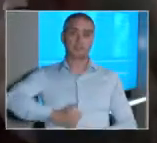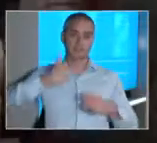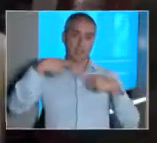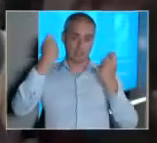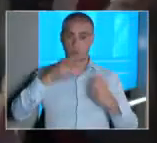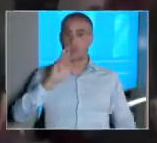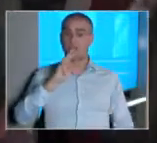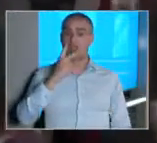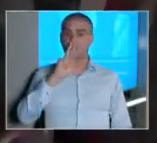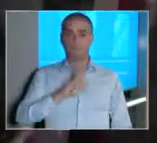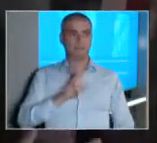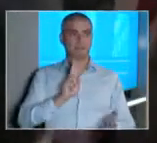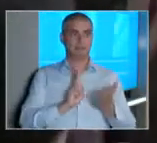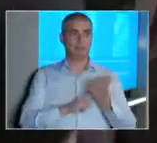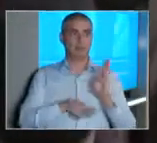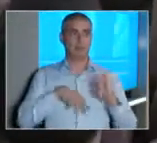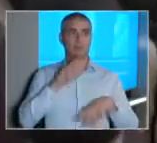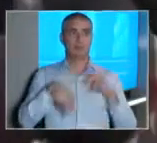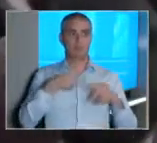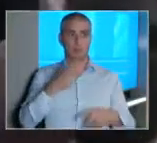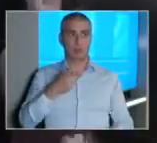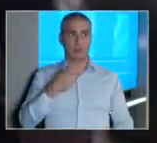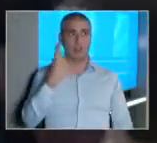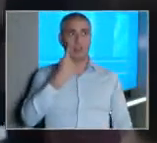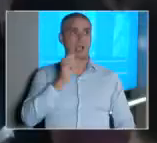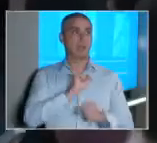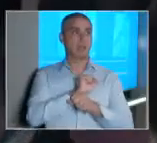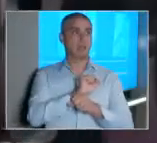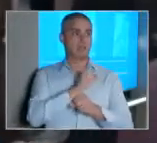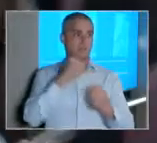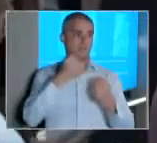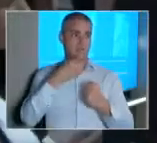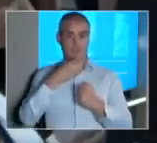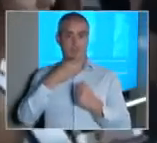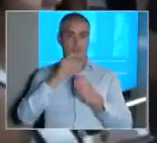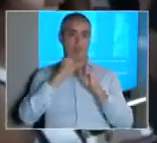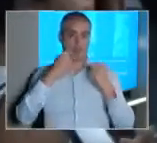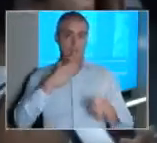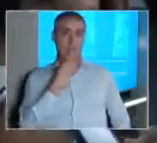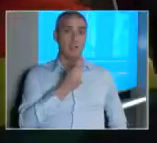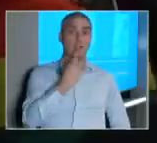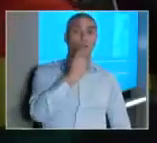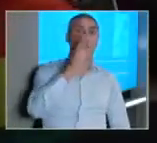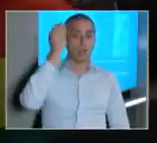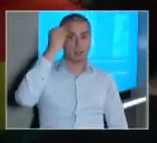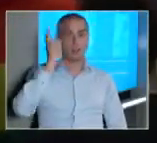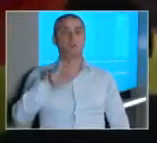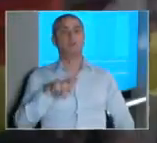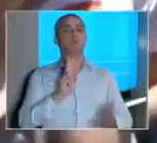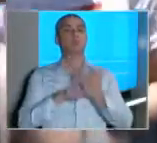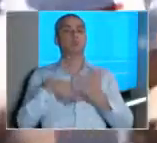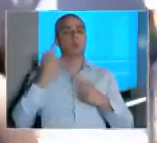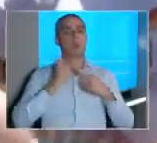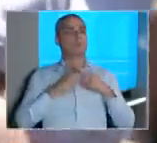רפי פרץ בזכות טיפולי המרה. אחד המפגינים, מורה גאה לתנ"ך, אמר, לכל תלמיד הזכות להיות